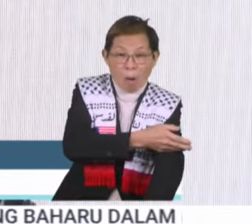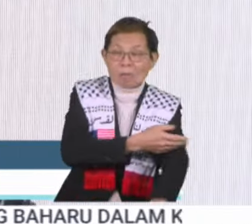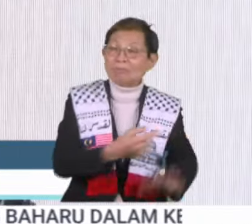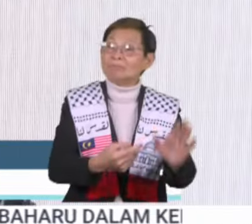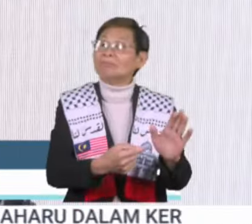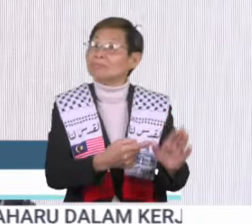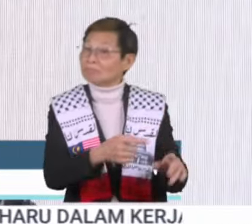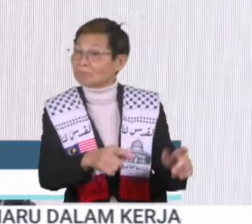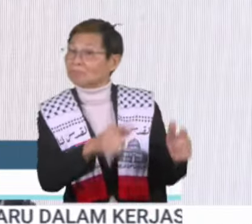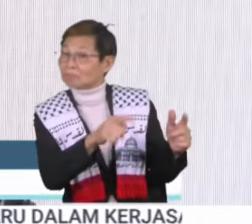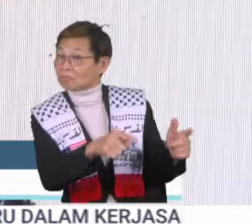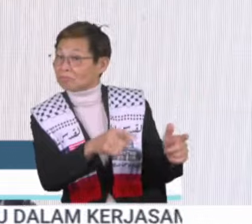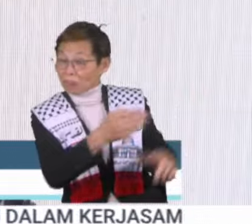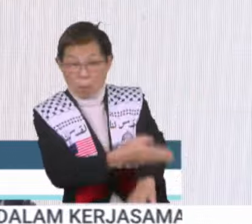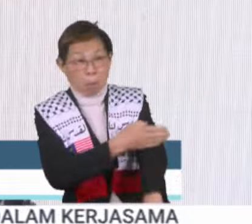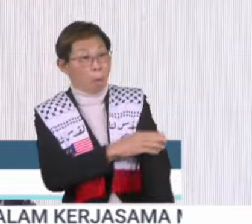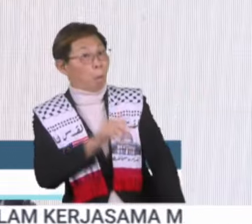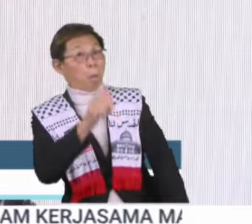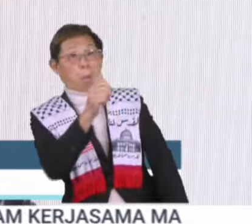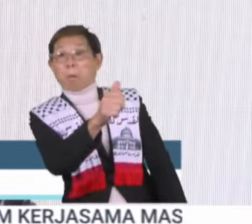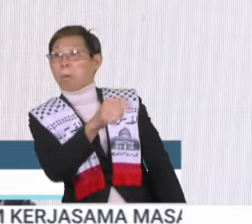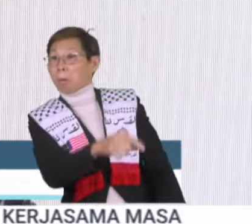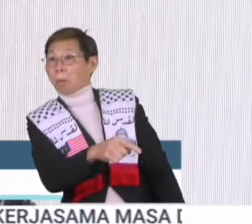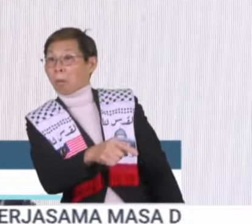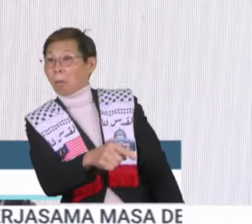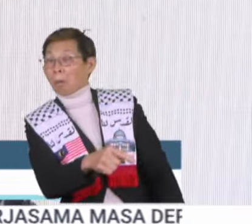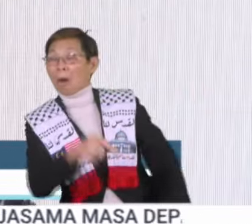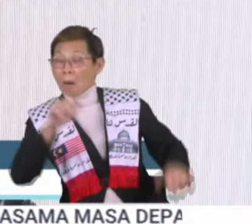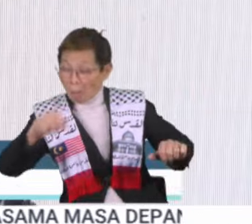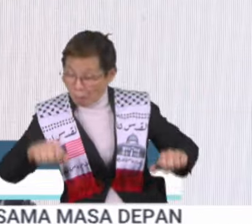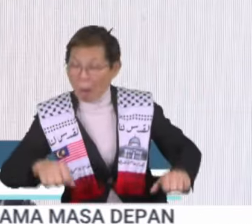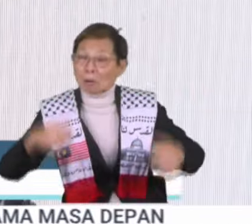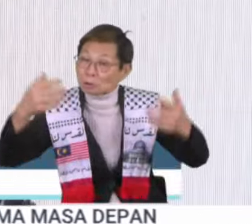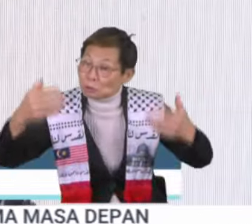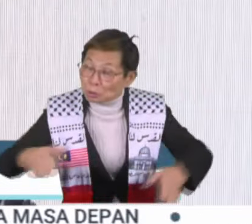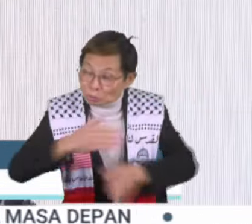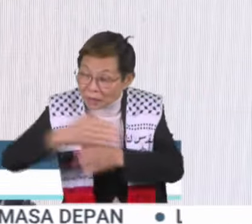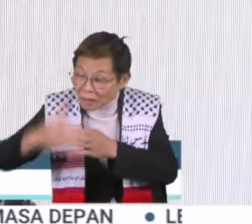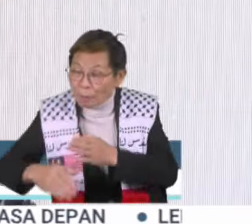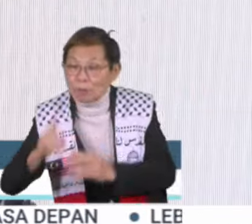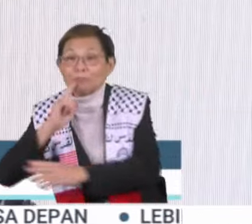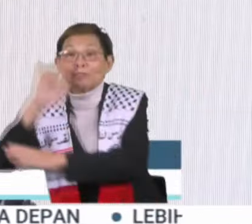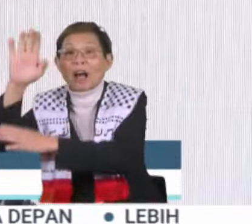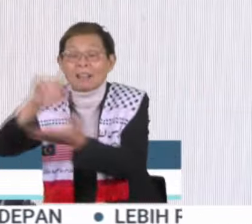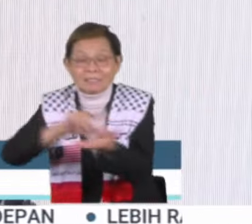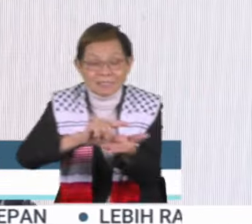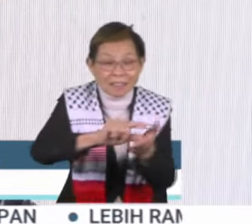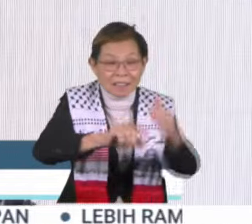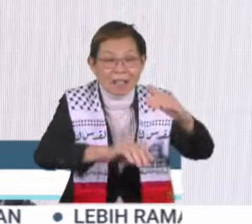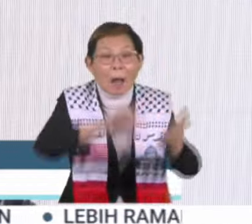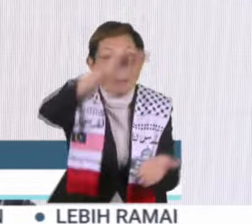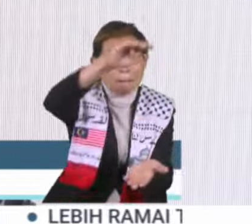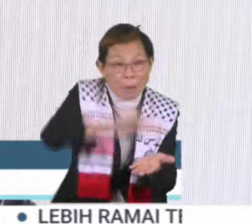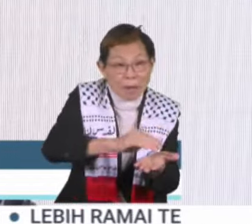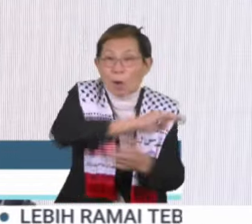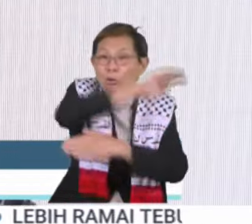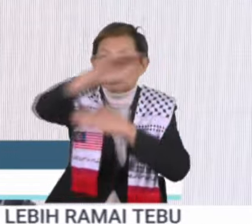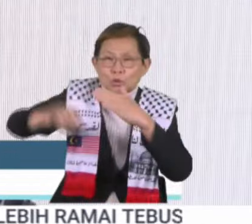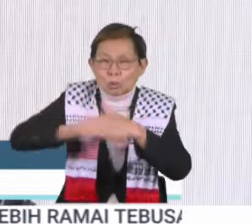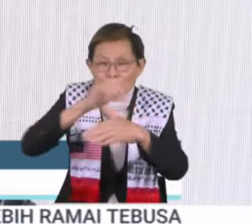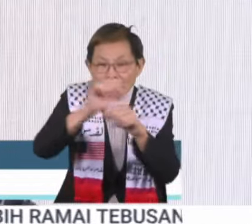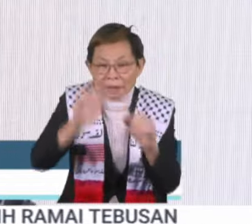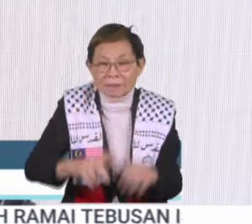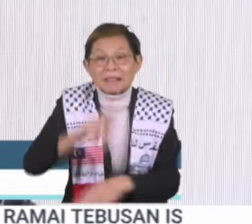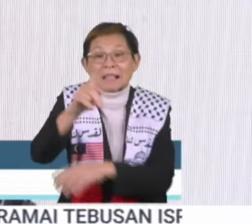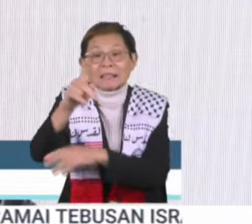berupa, telah dapat menjamin gaji minimum bagi setiap pekerja khazanah di